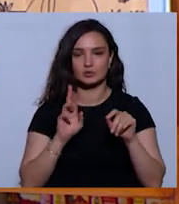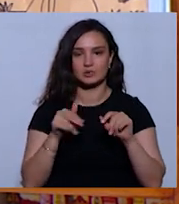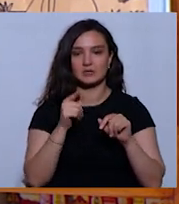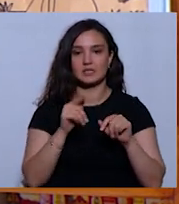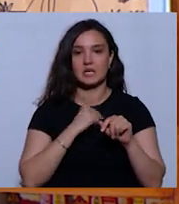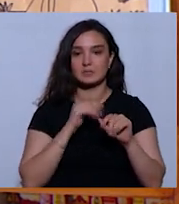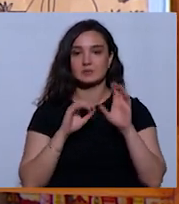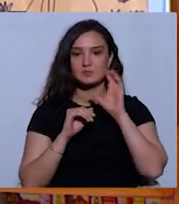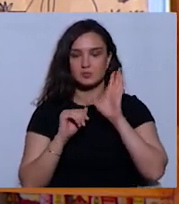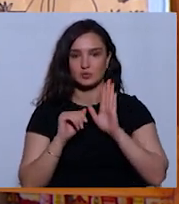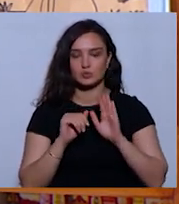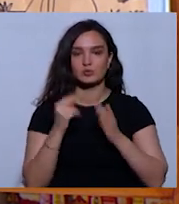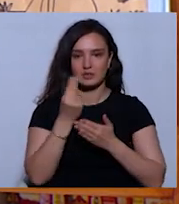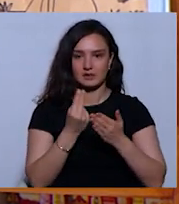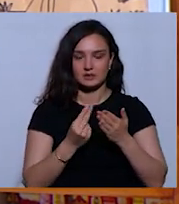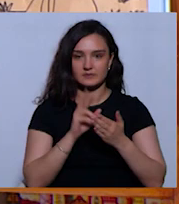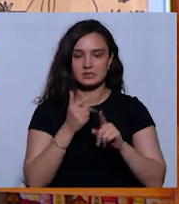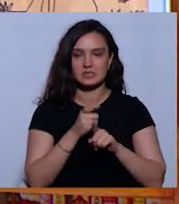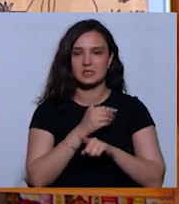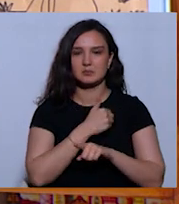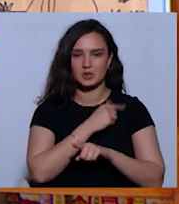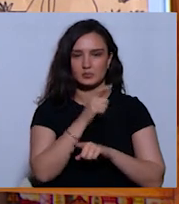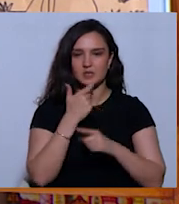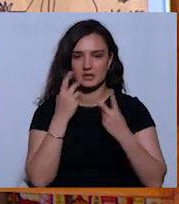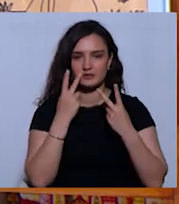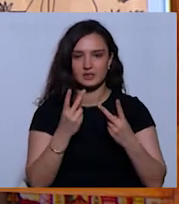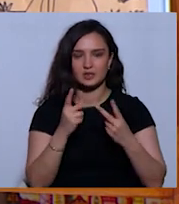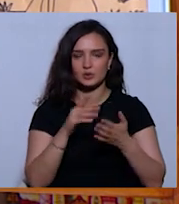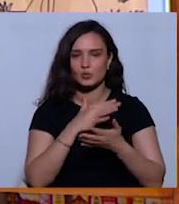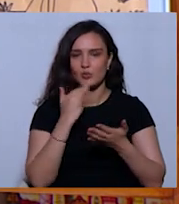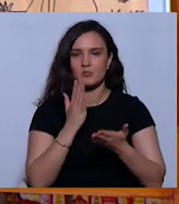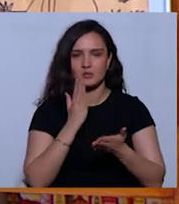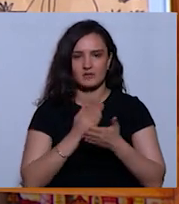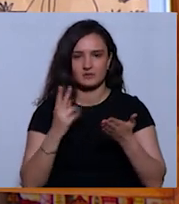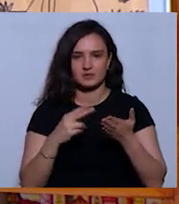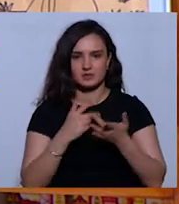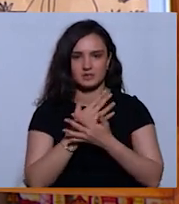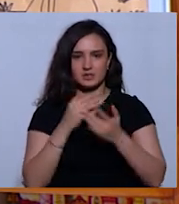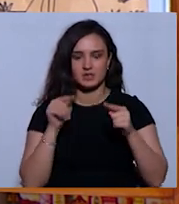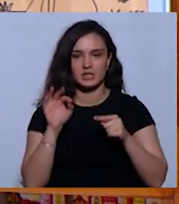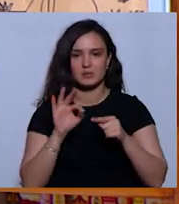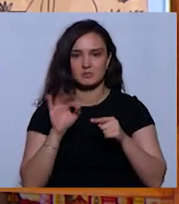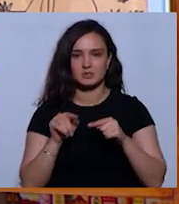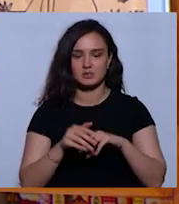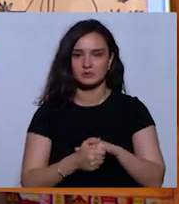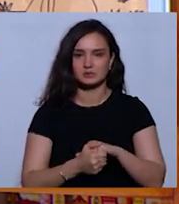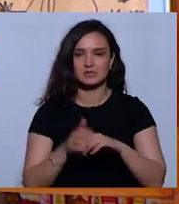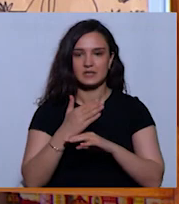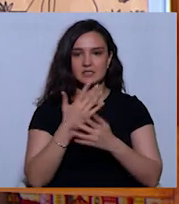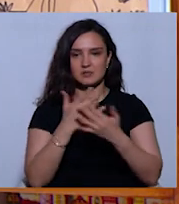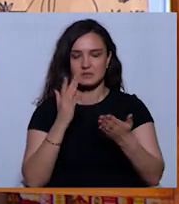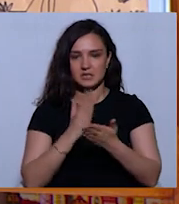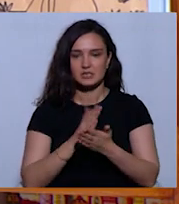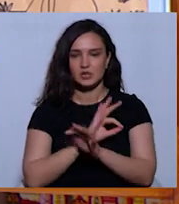მე არ მესმინოთ, მე თან დავხატავ და ძალიან მინდა რომ დაათვალიეროთ. არის უამრავი წიგნი ამაზე, თევზებზე,